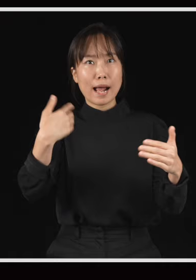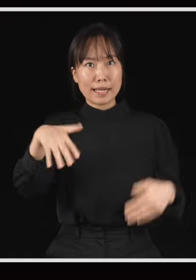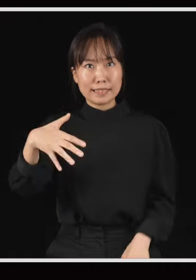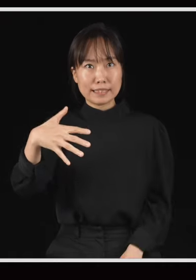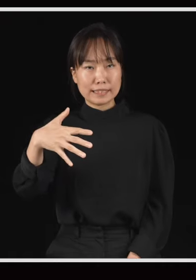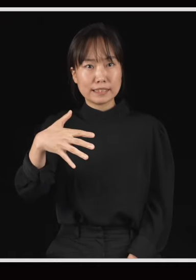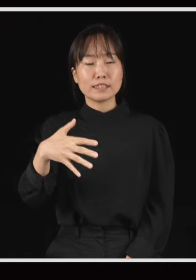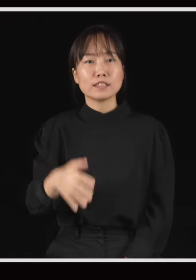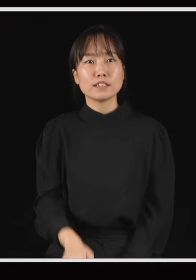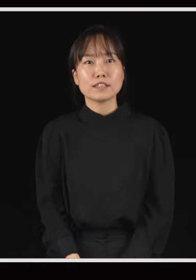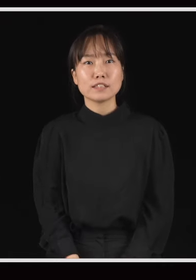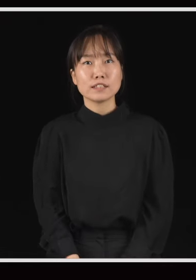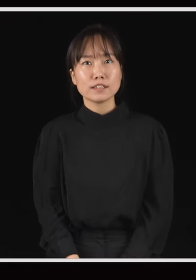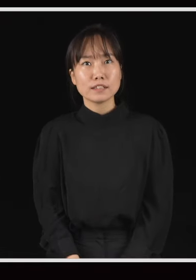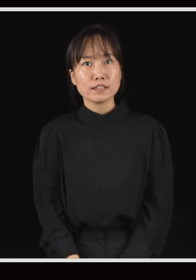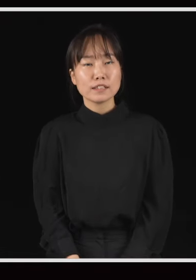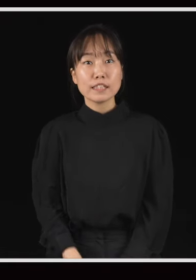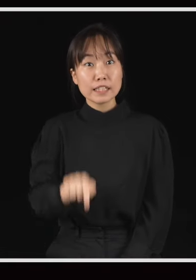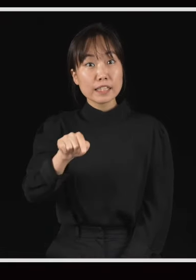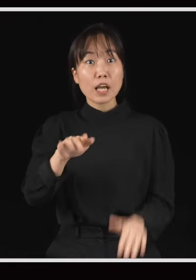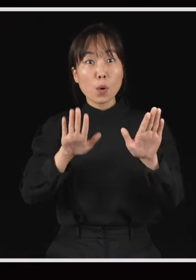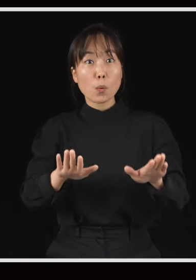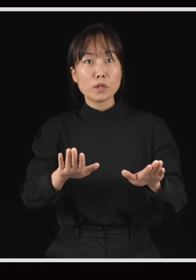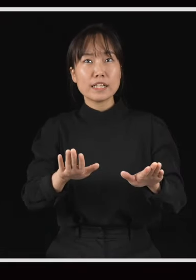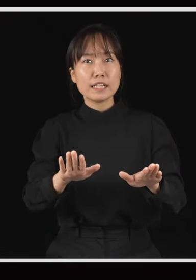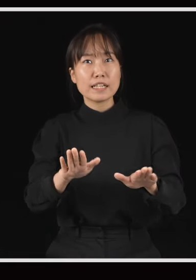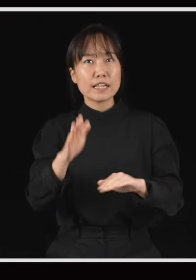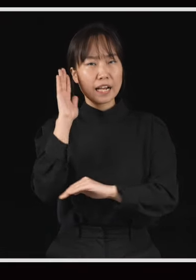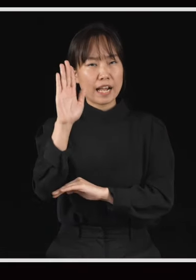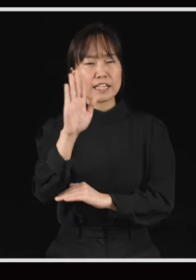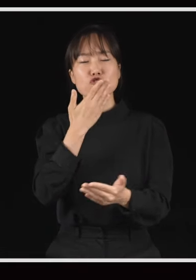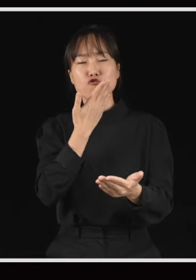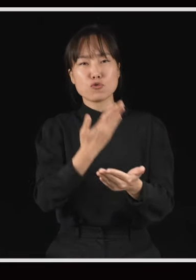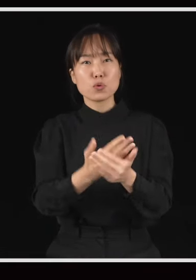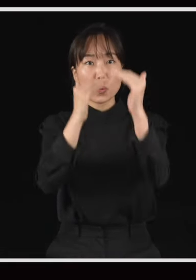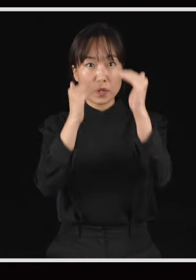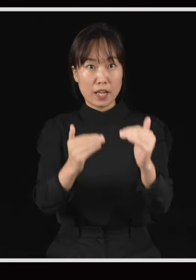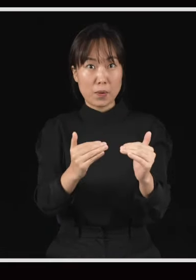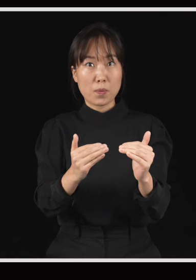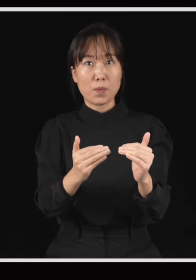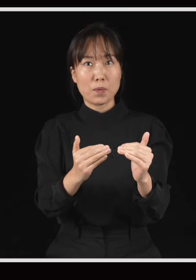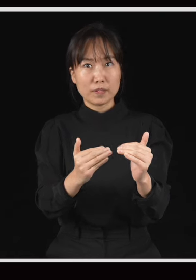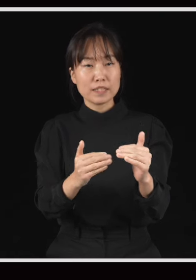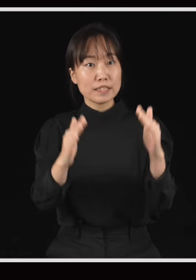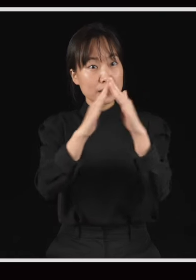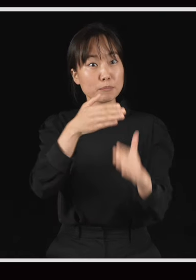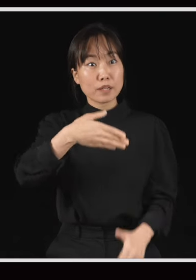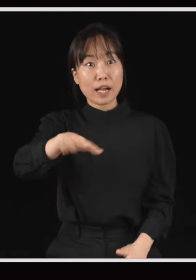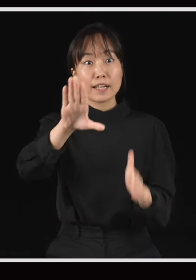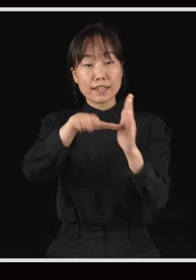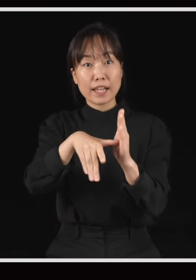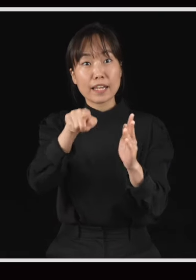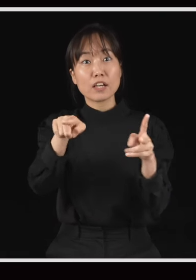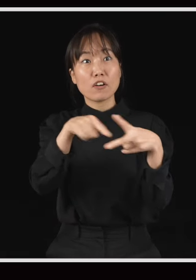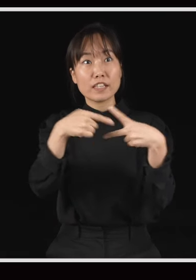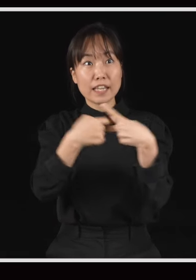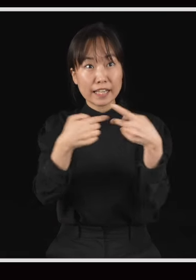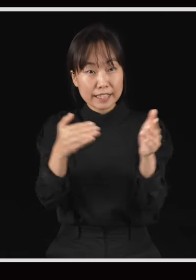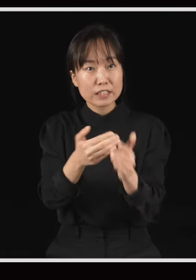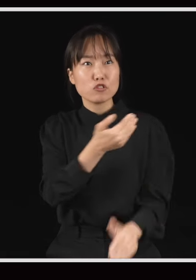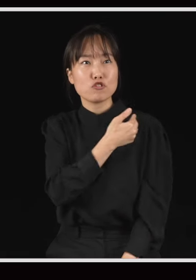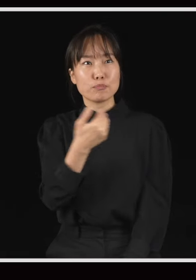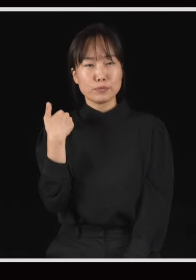말씀드리지 않았어요. 그게 오늘 제 발표의 사실 핵심입니다. 이것만 이해하셔도 모든 걸 이해하신 거고 집에 가셔도